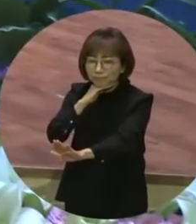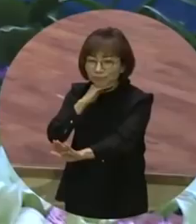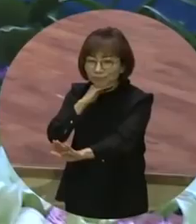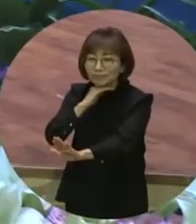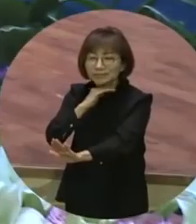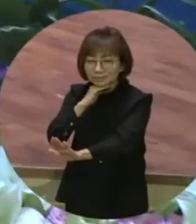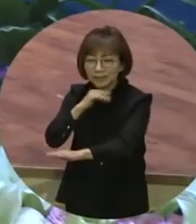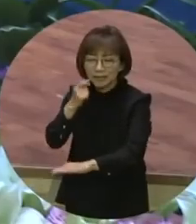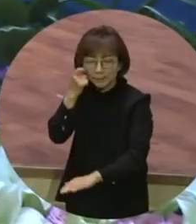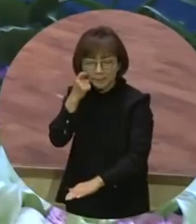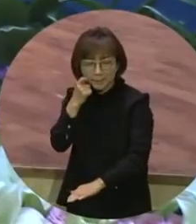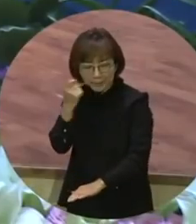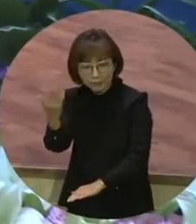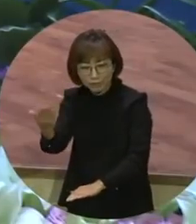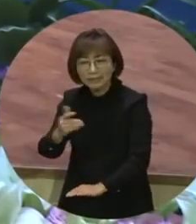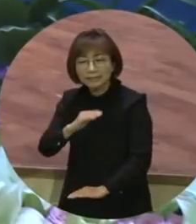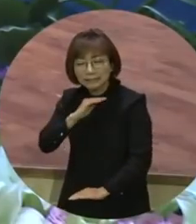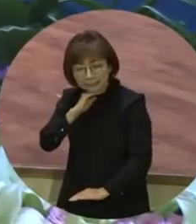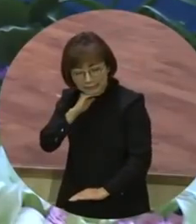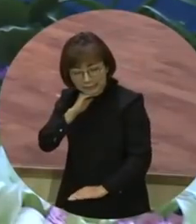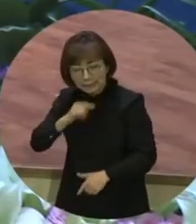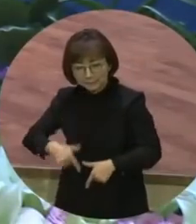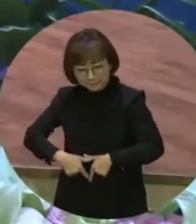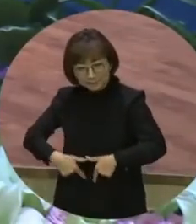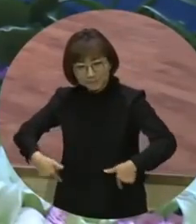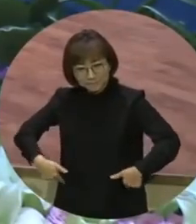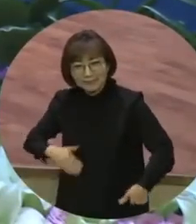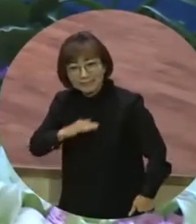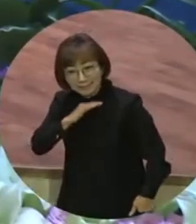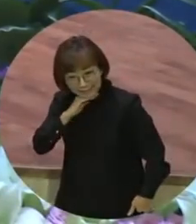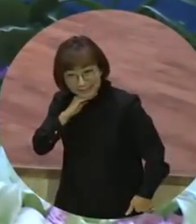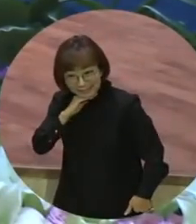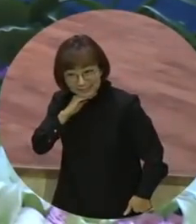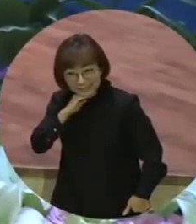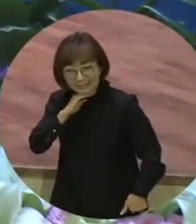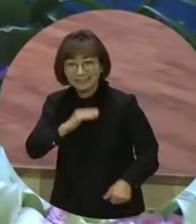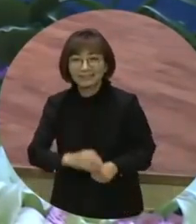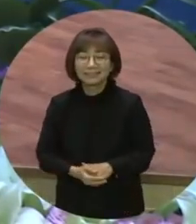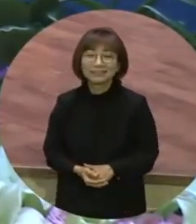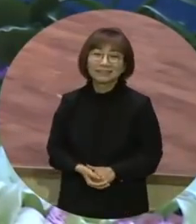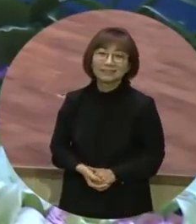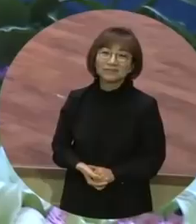여유예요. 기다려줘야 돼요. 사람이 장단점 없는 사람 어디 있어요?